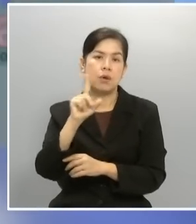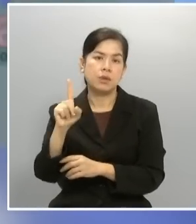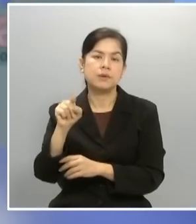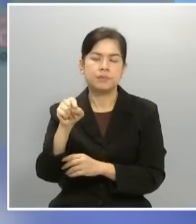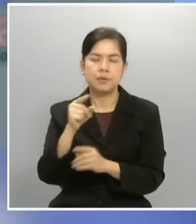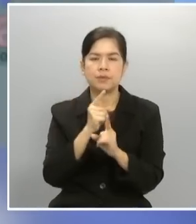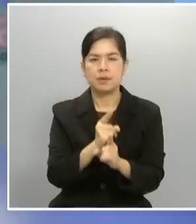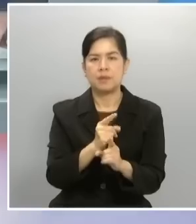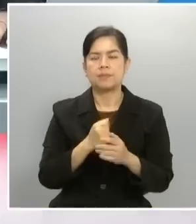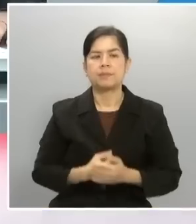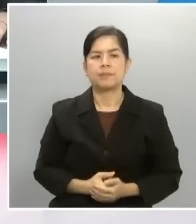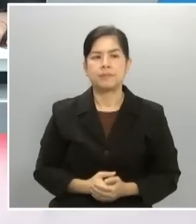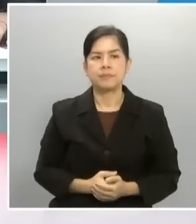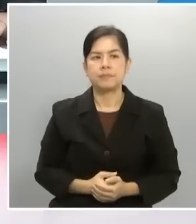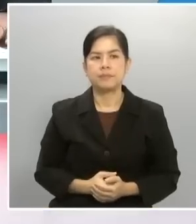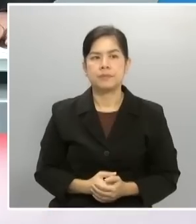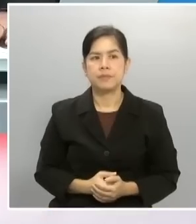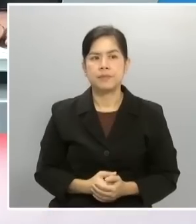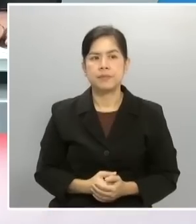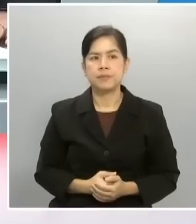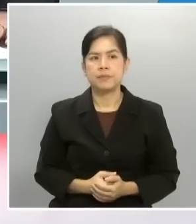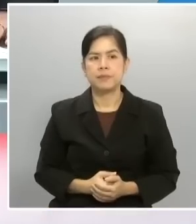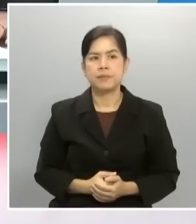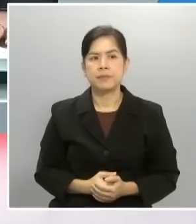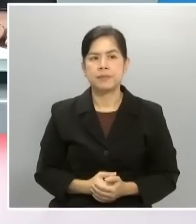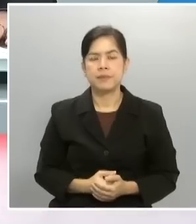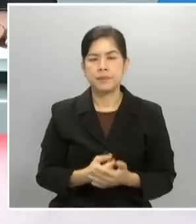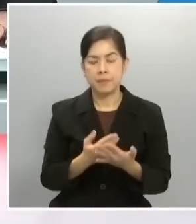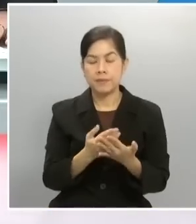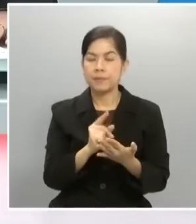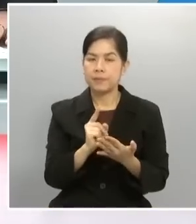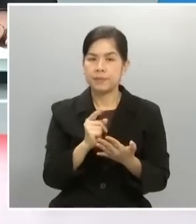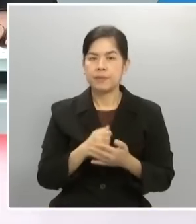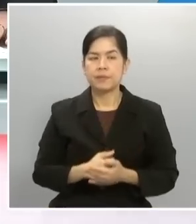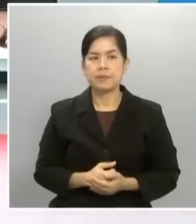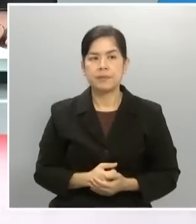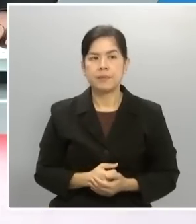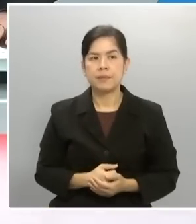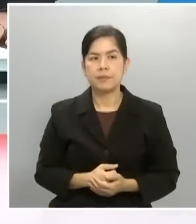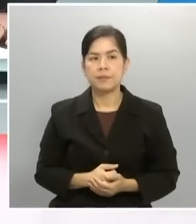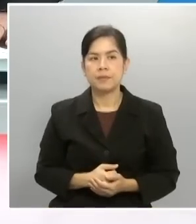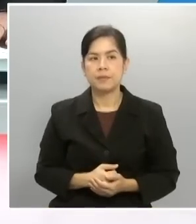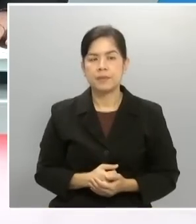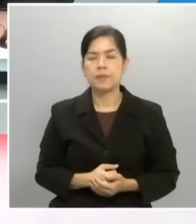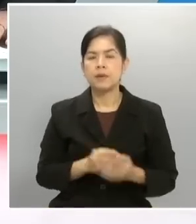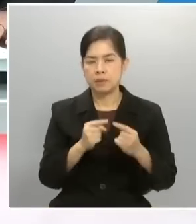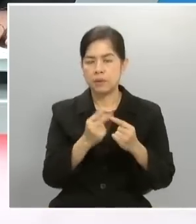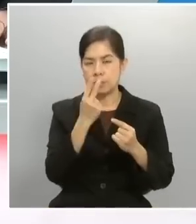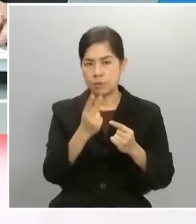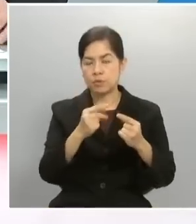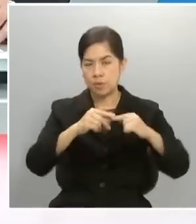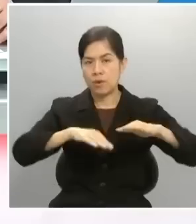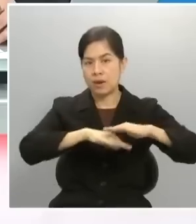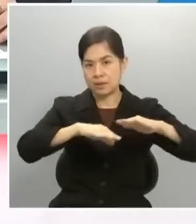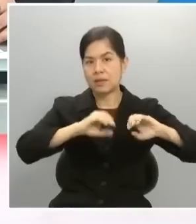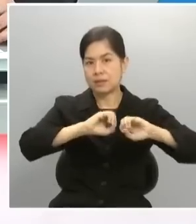ผมขอบคุณครับทีมงานเนี่ยนะฮะคือนี่คือความชัดเจนนะฮะใน